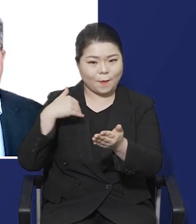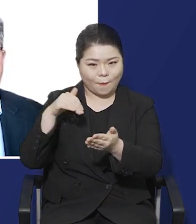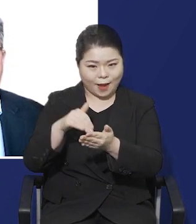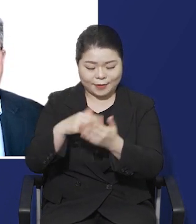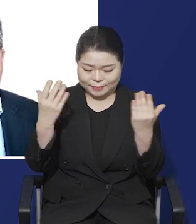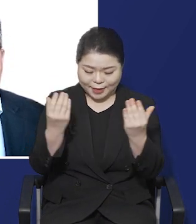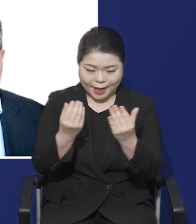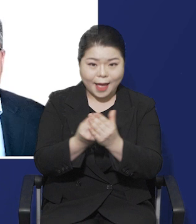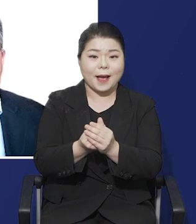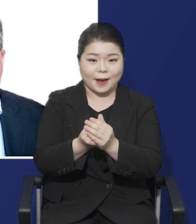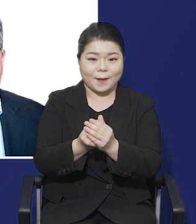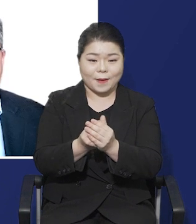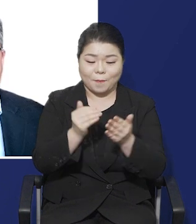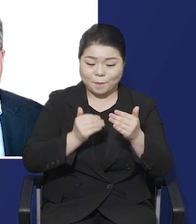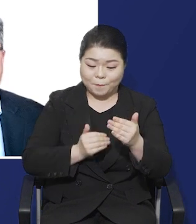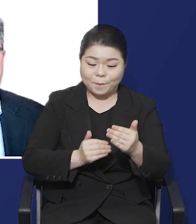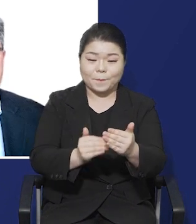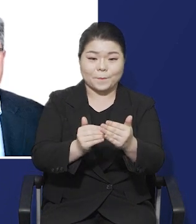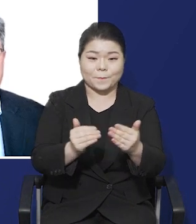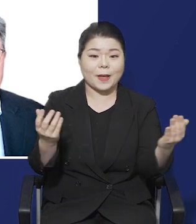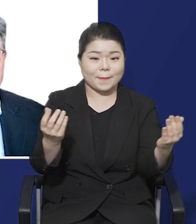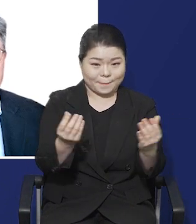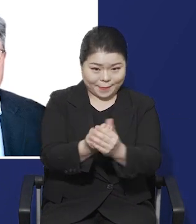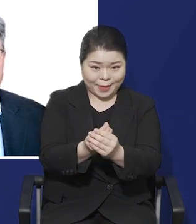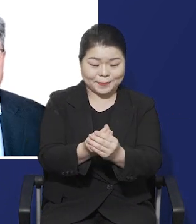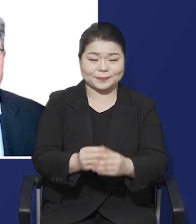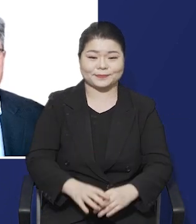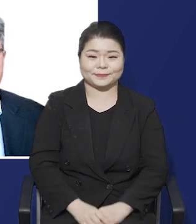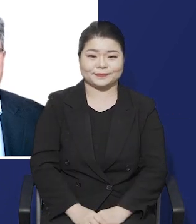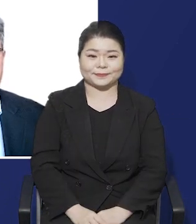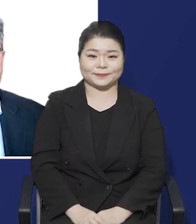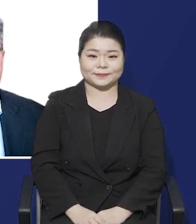것으로 이러한 수출 절차는 종료하게 됩니다.